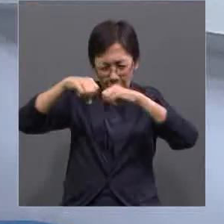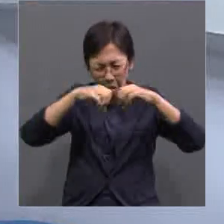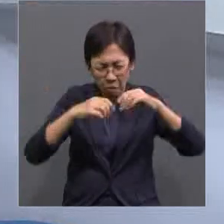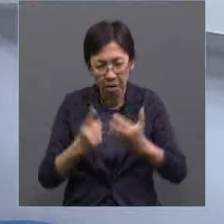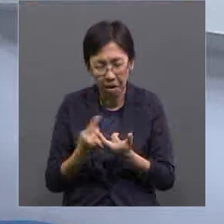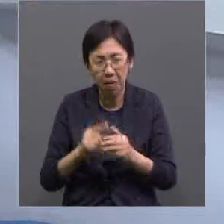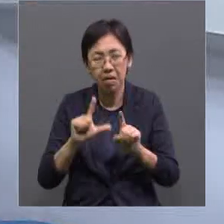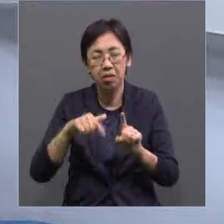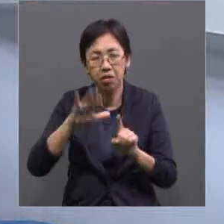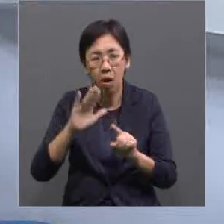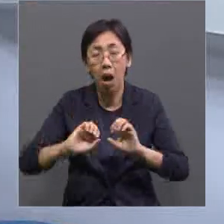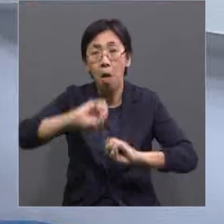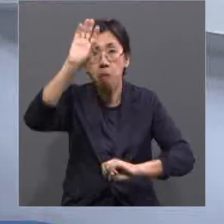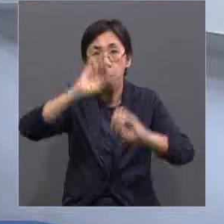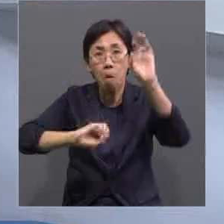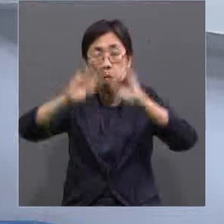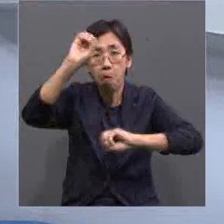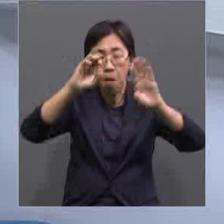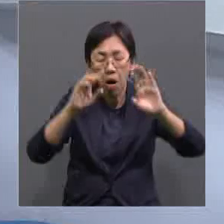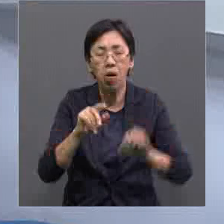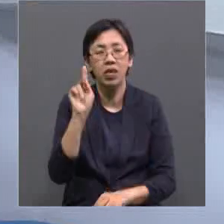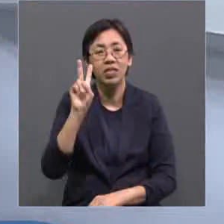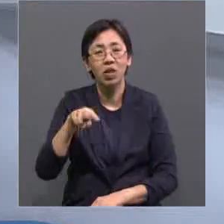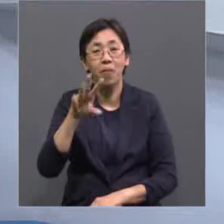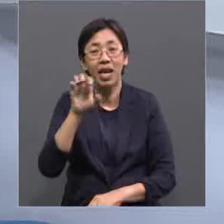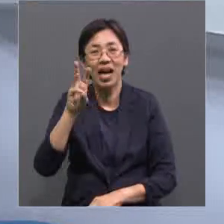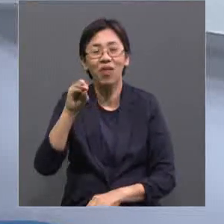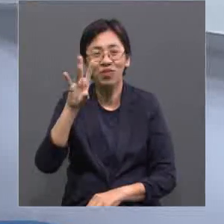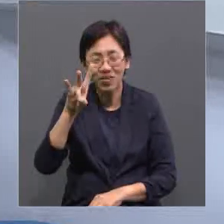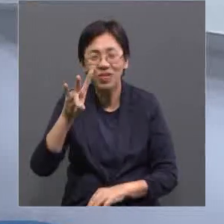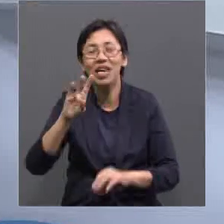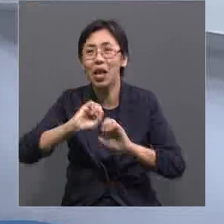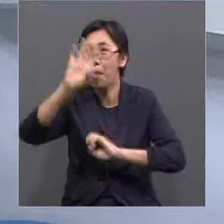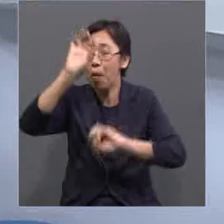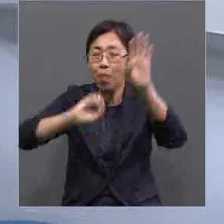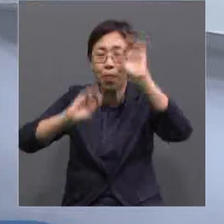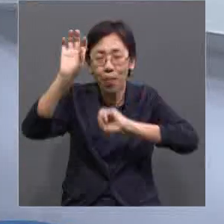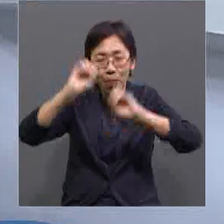วงนะคะที่สำคัญจุดพลุ 2,567 ลูกต้อนรับศักราชใหม่ ใช่นะครับอ่ะ